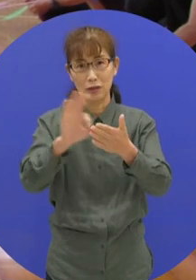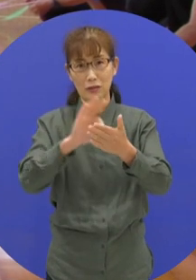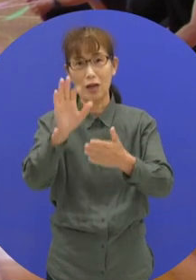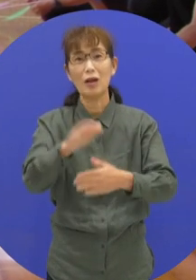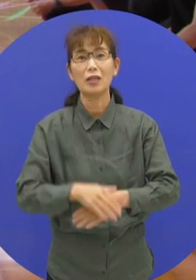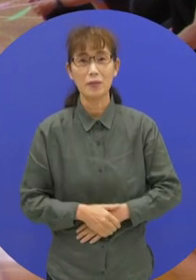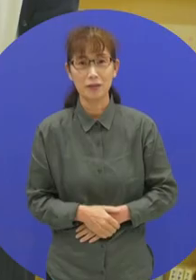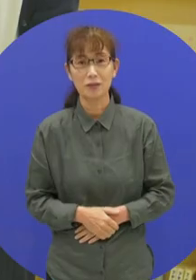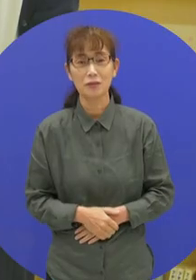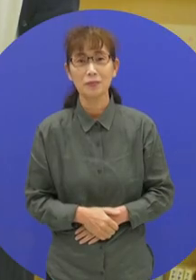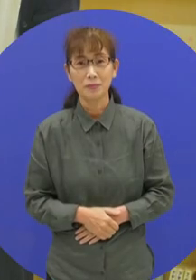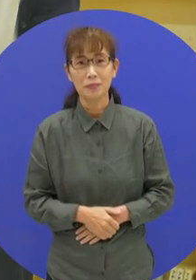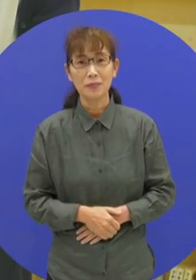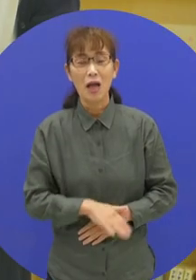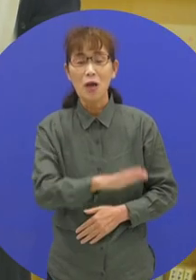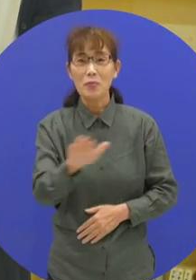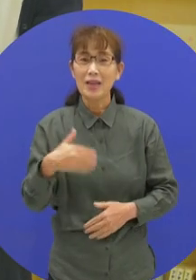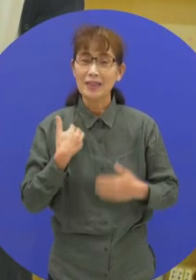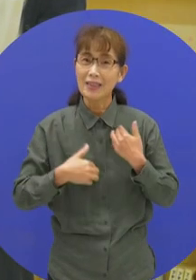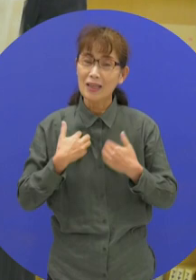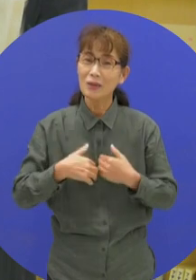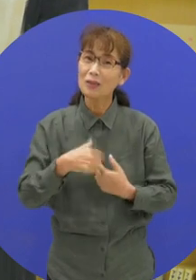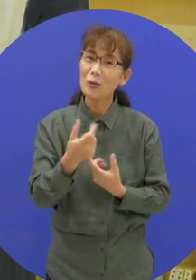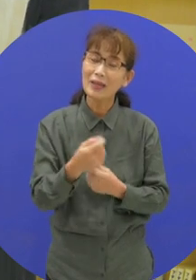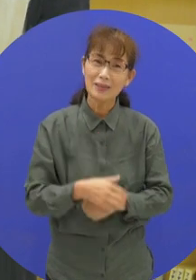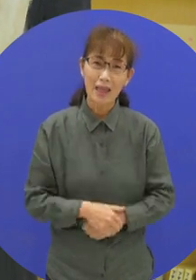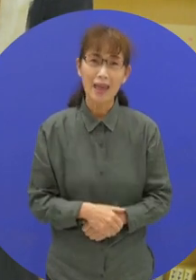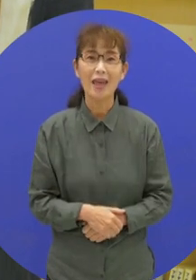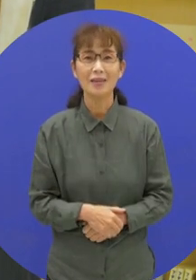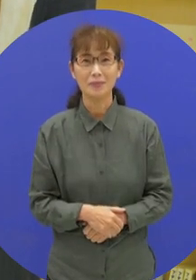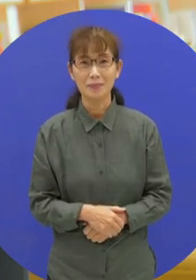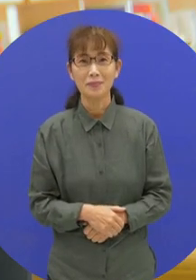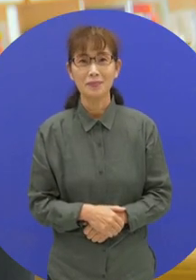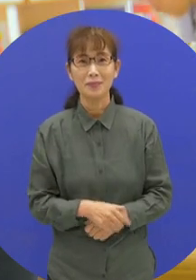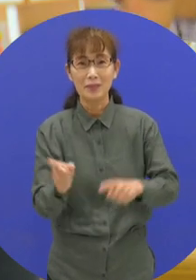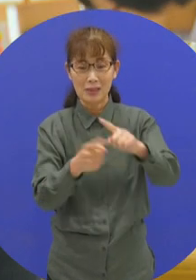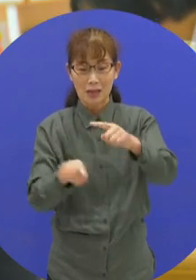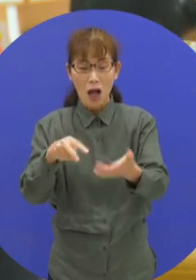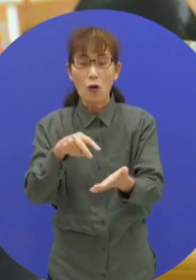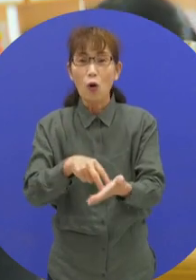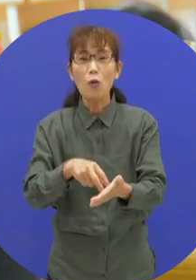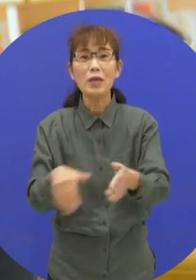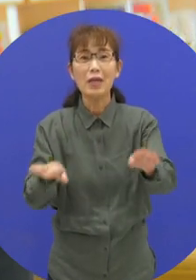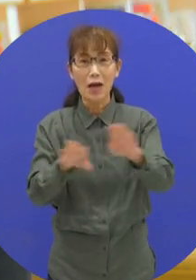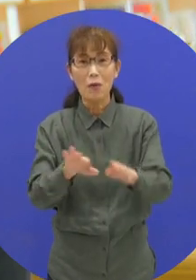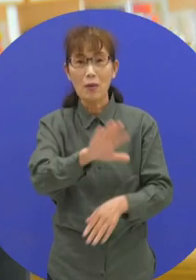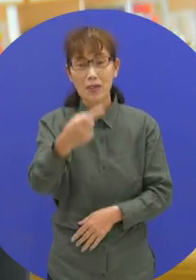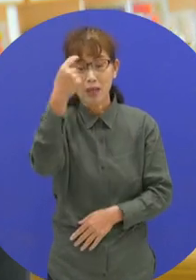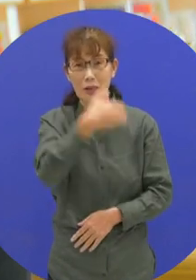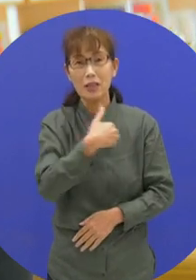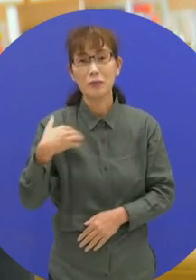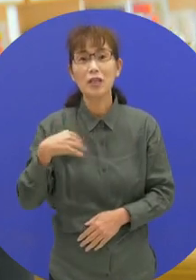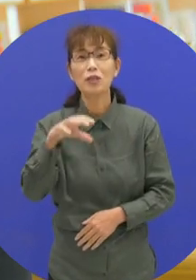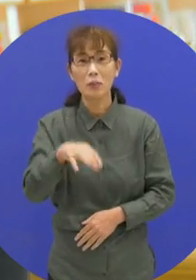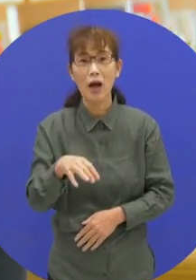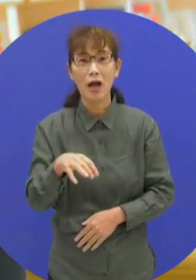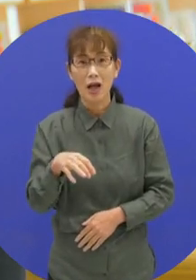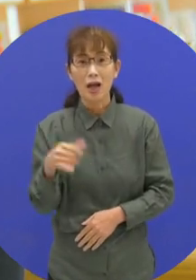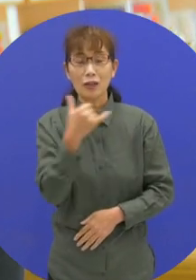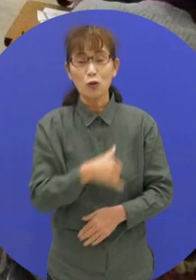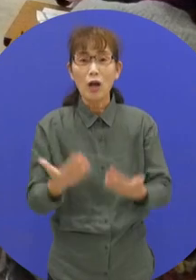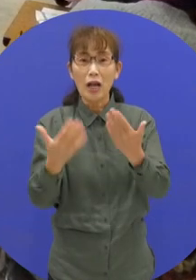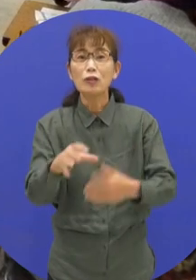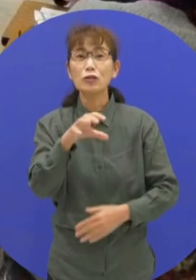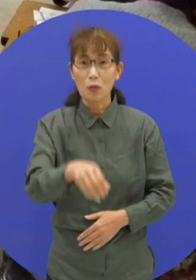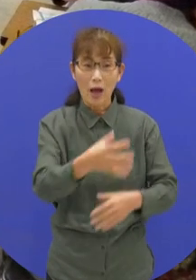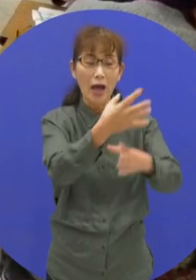ています。 皆さんとても楽しそうに参加されていますね。 公民館はみんなの学びの場であり生涯学習の場